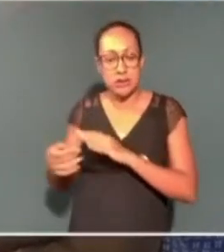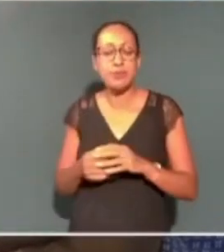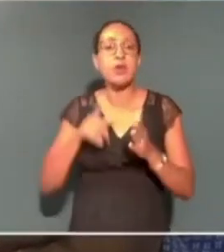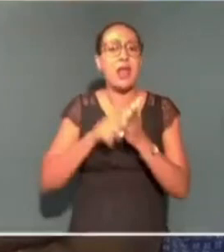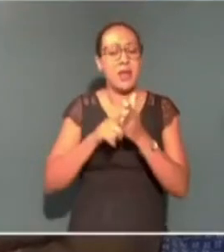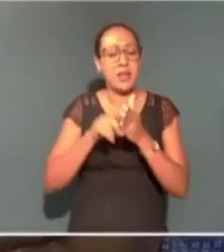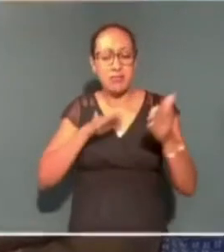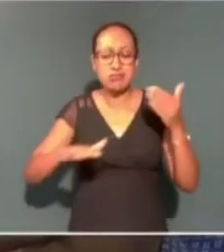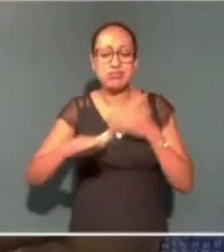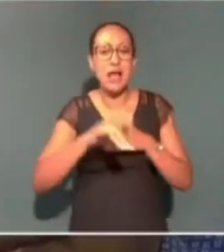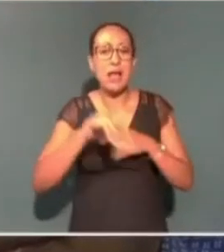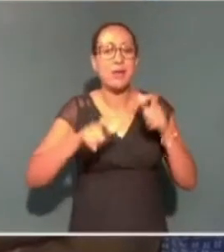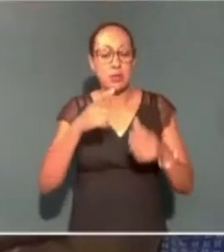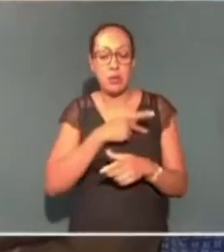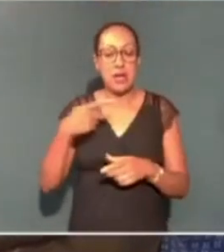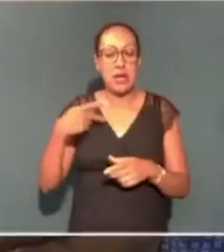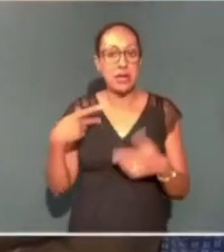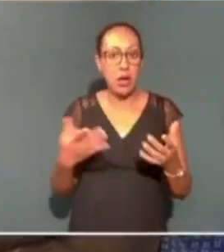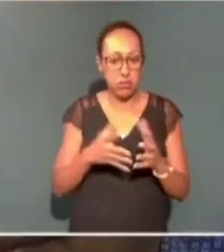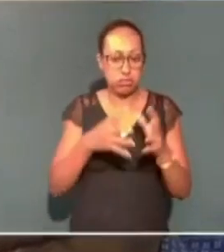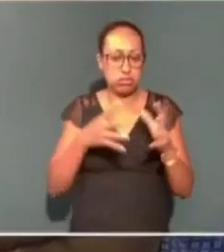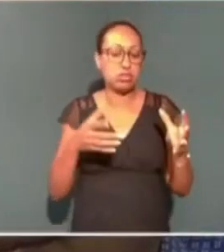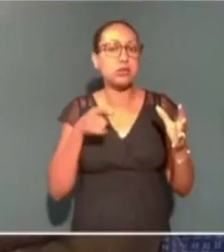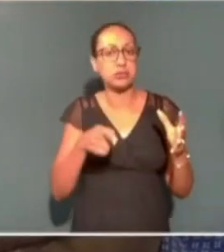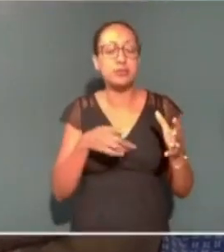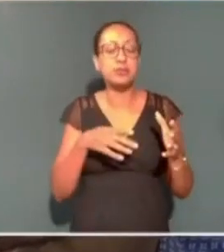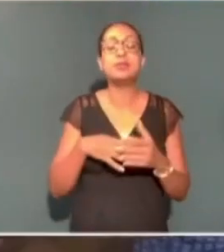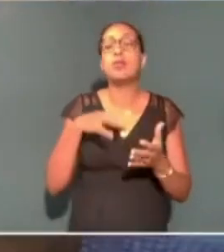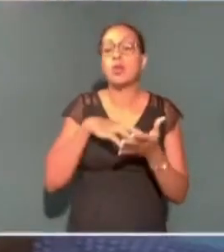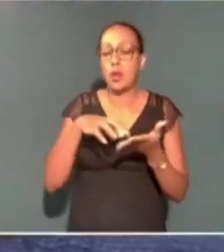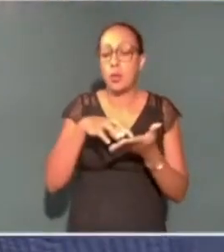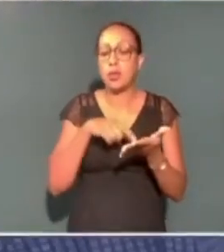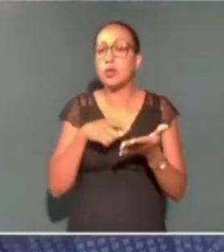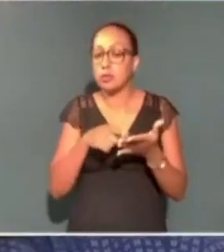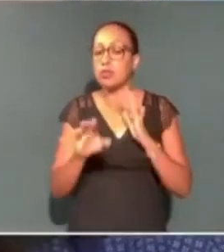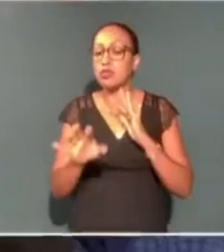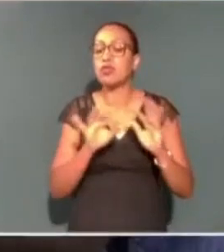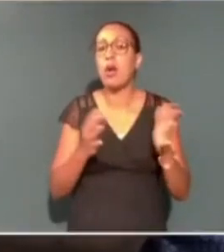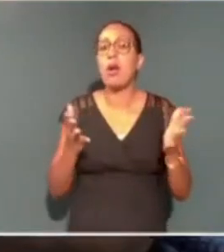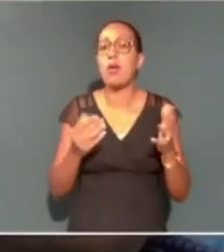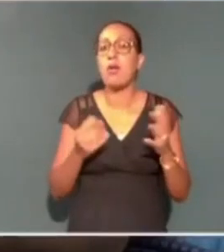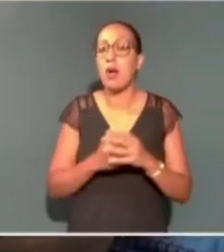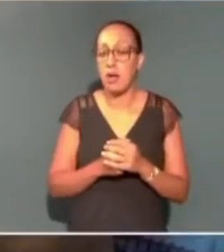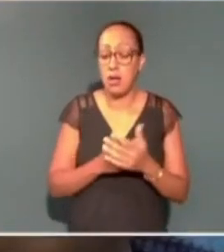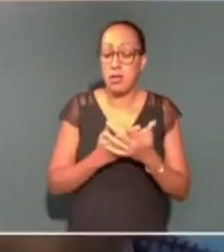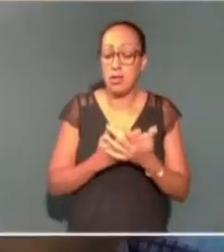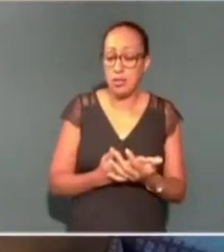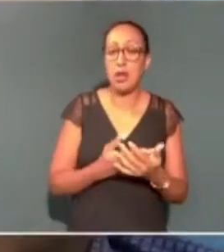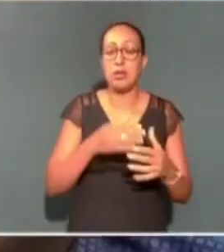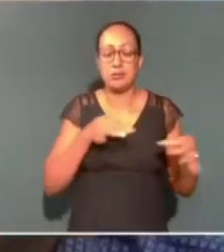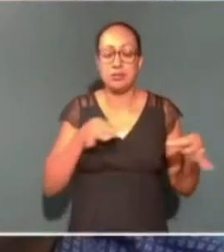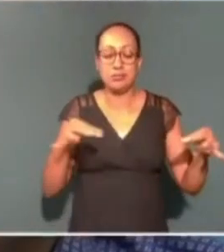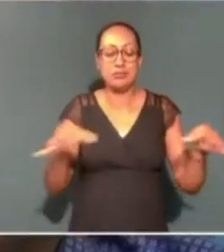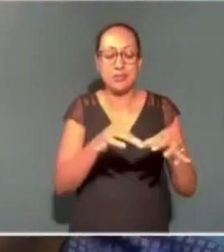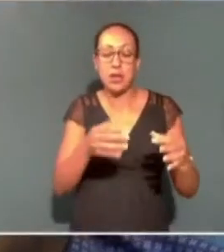propriétaires, les grands propriétaires fonciers, la commune avait choisi de taxer lourdement le non bâti, parce que c'était des gens